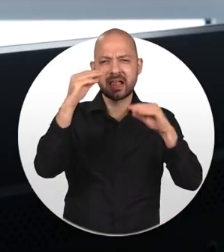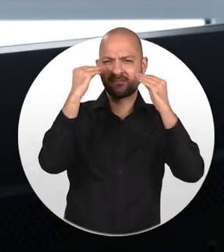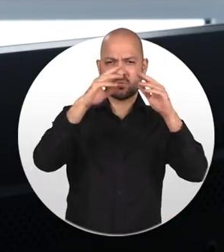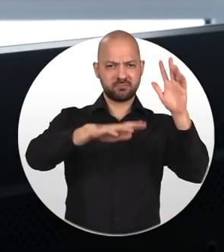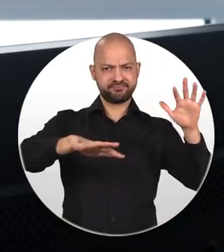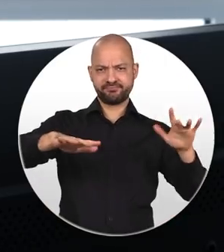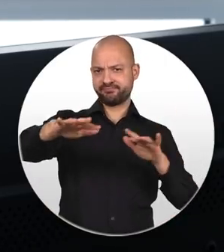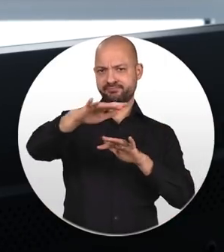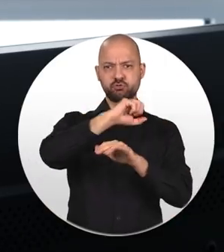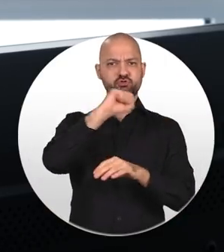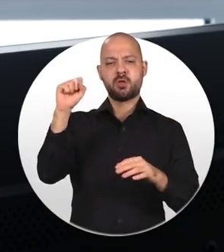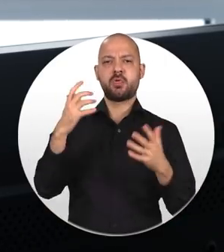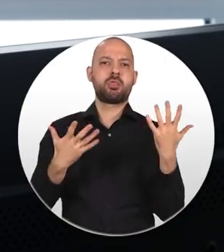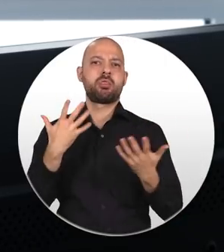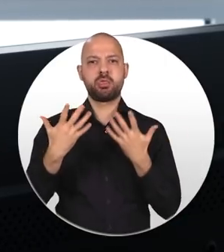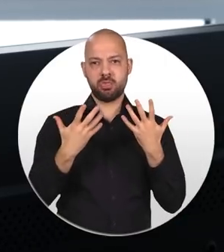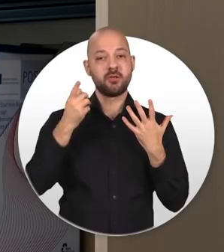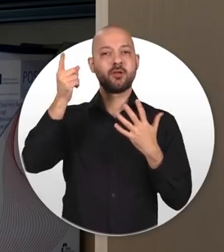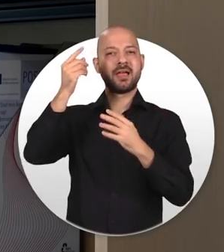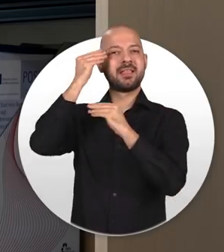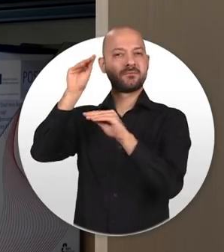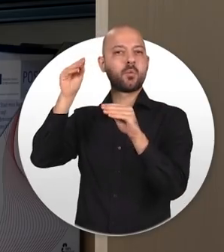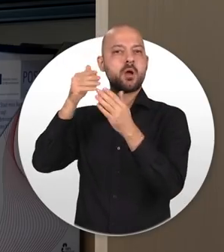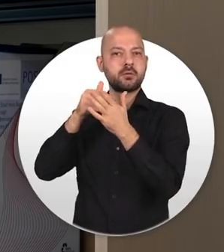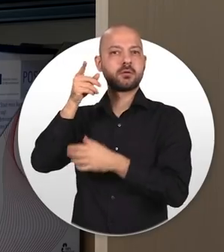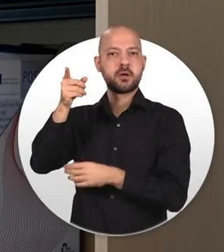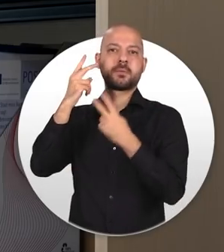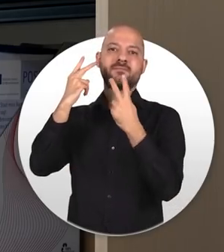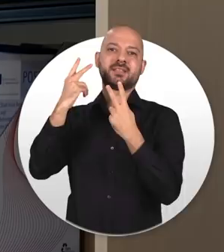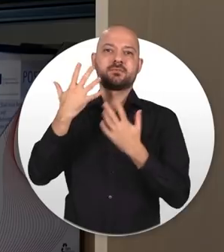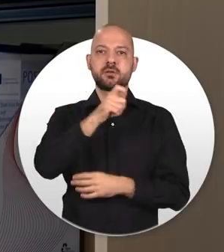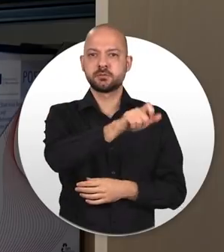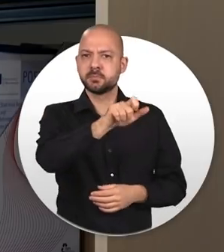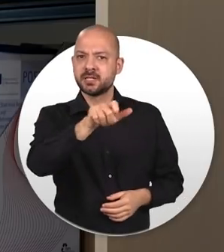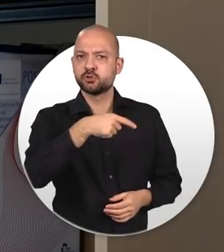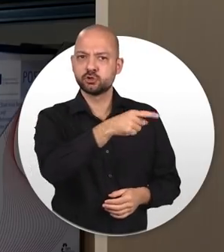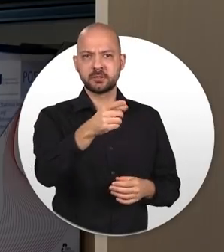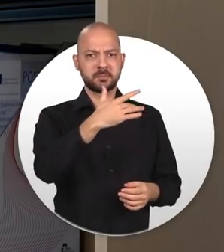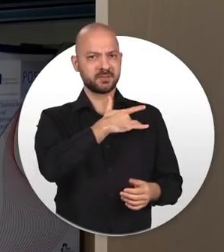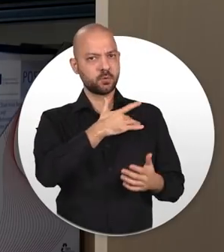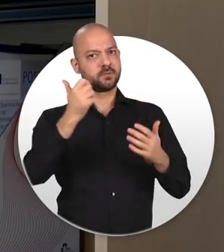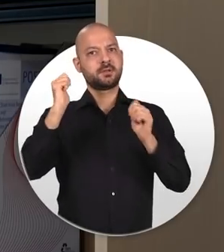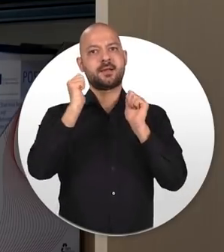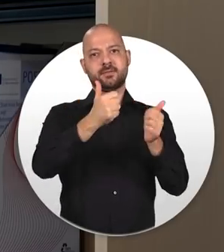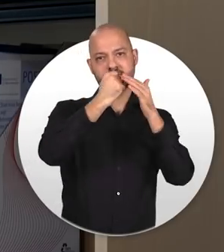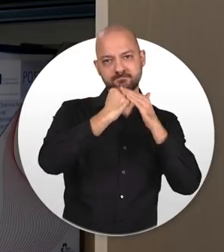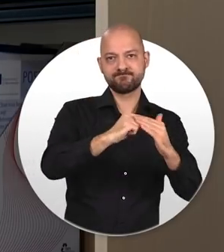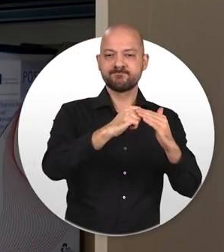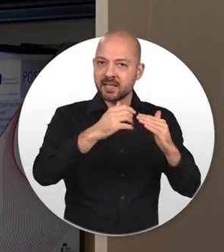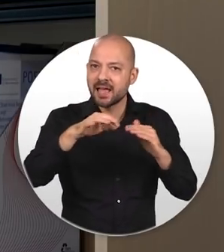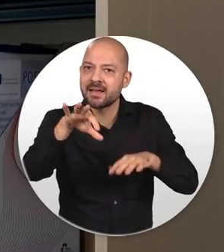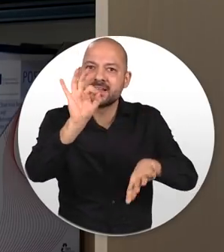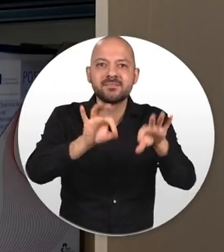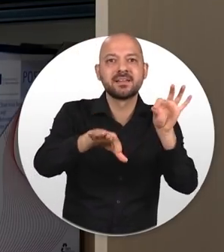Am Dschungel von den Informationen hat er sich ganz sehr verloren. Info-Handicap ist wichtig, für die betroffenen Menschen zu helfen, die Informationen zu finden, die sie